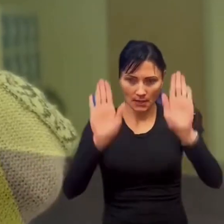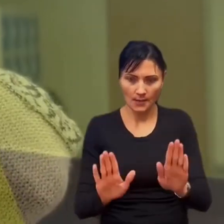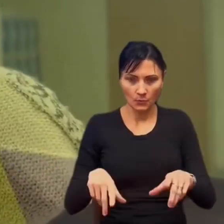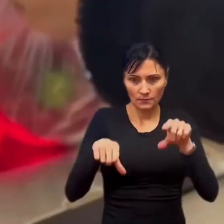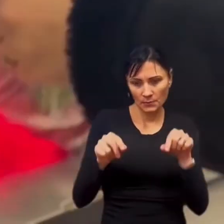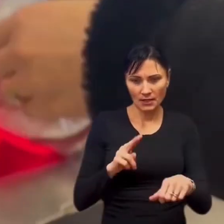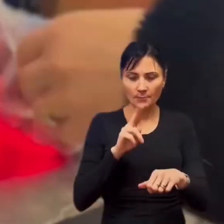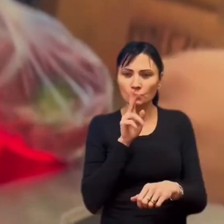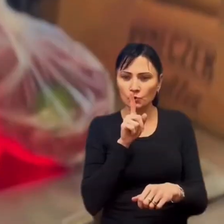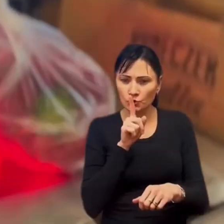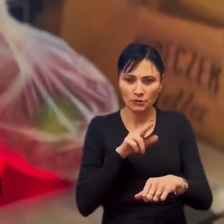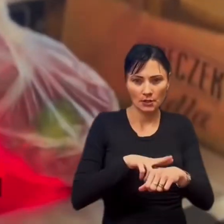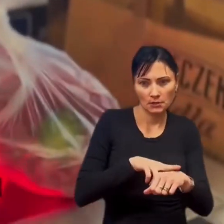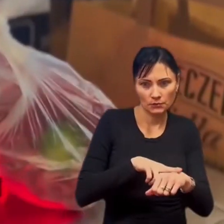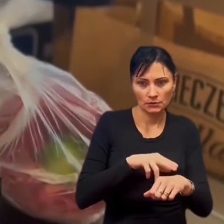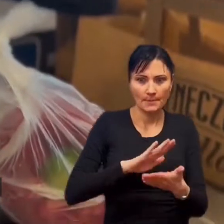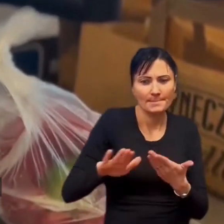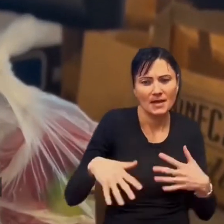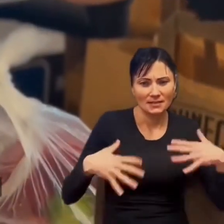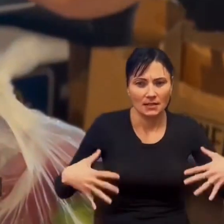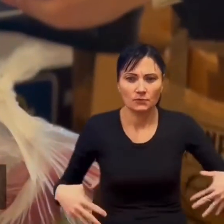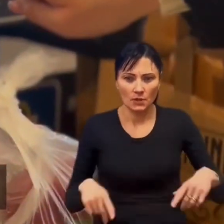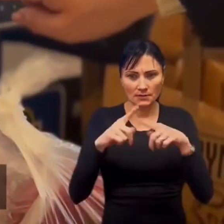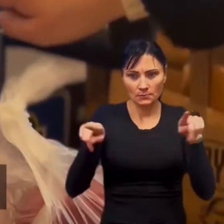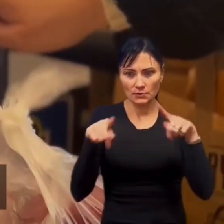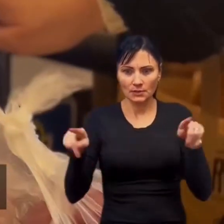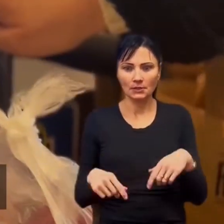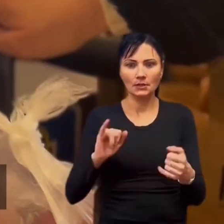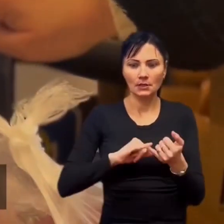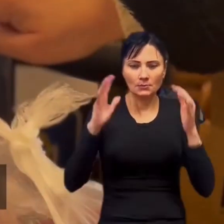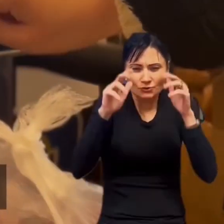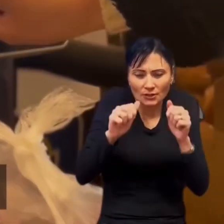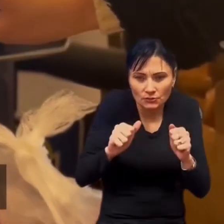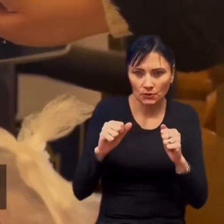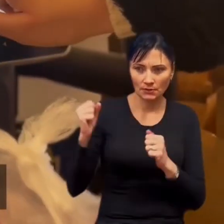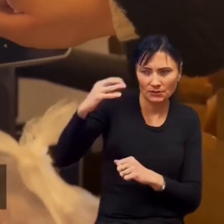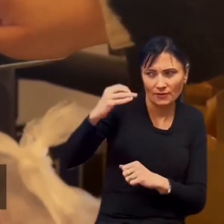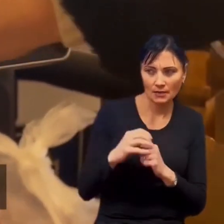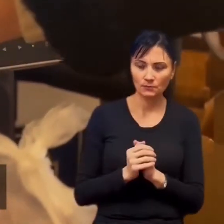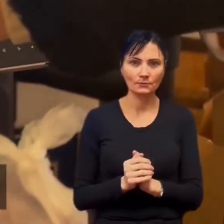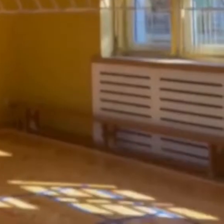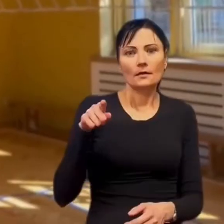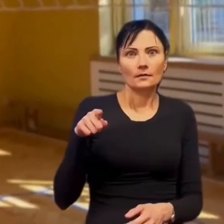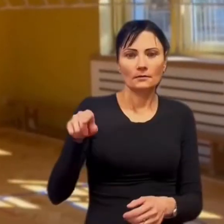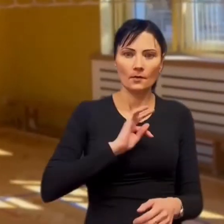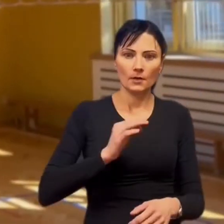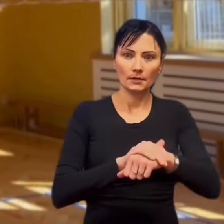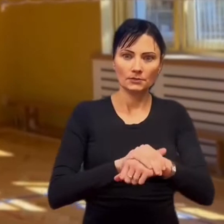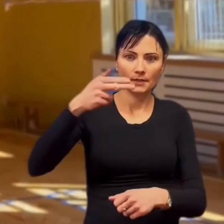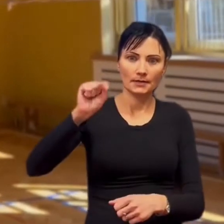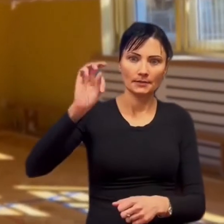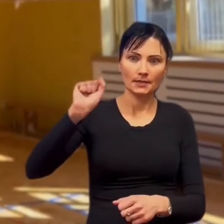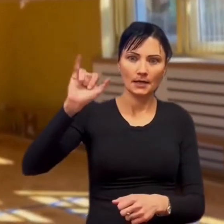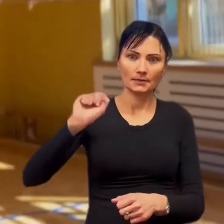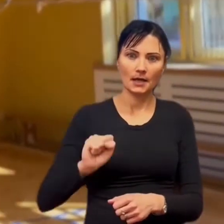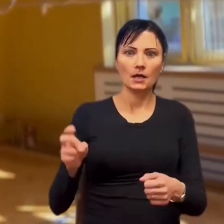hałas. Dlatego idąc do sklepu wybieram tak zwane ciche godziny, bez denerwującej muzyki i z przyciemnionym światłem. A to moja koleżanka